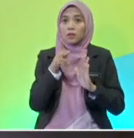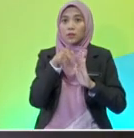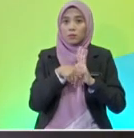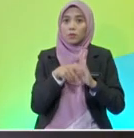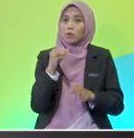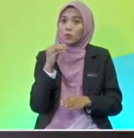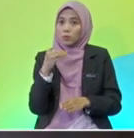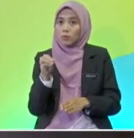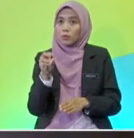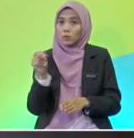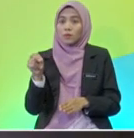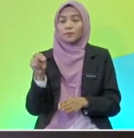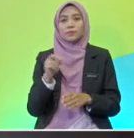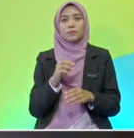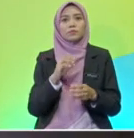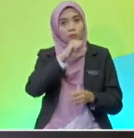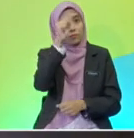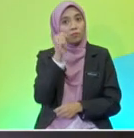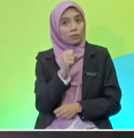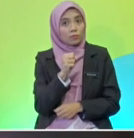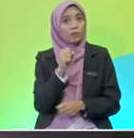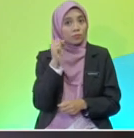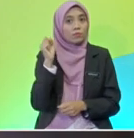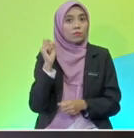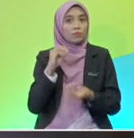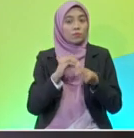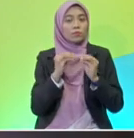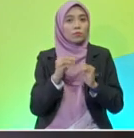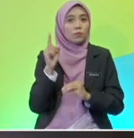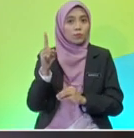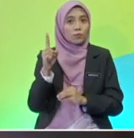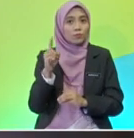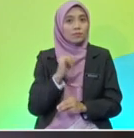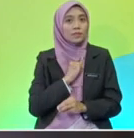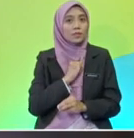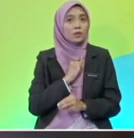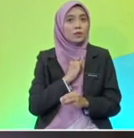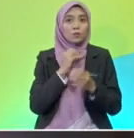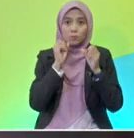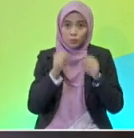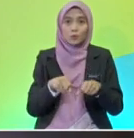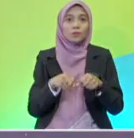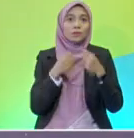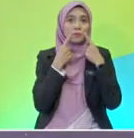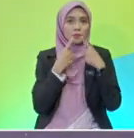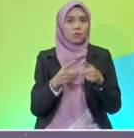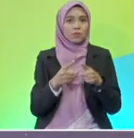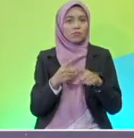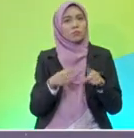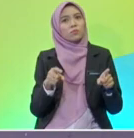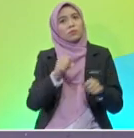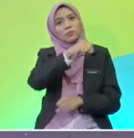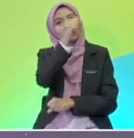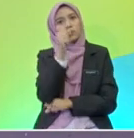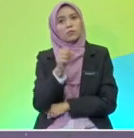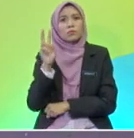saya dapat Kuis Ibu soal lain yang pertama saya memang Champion habis memang juara dari Jawa 966 tapi soalnya kedua saya konfir saya